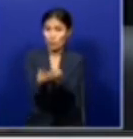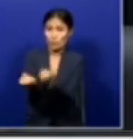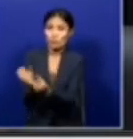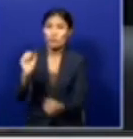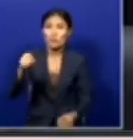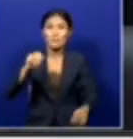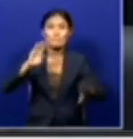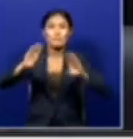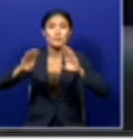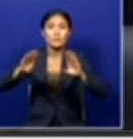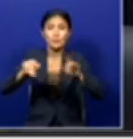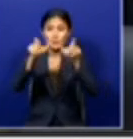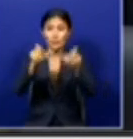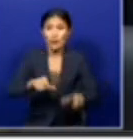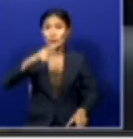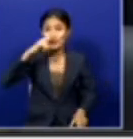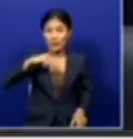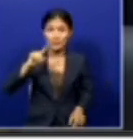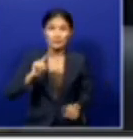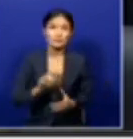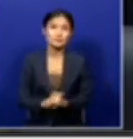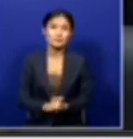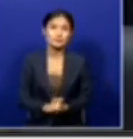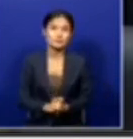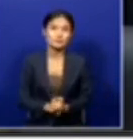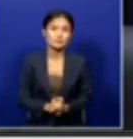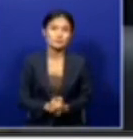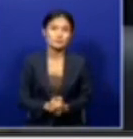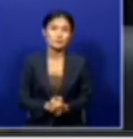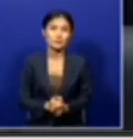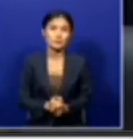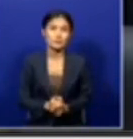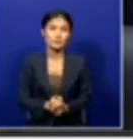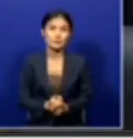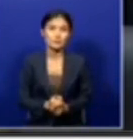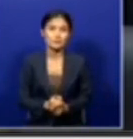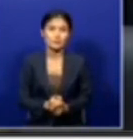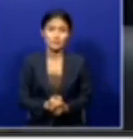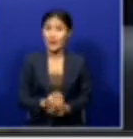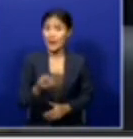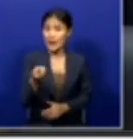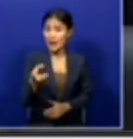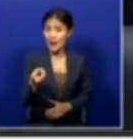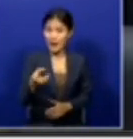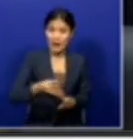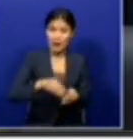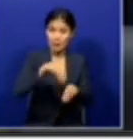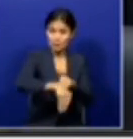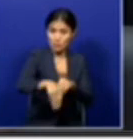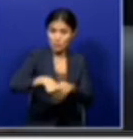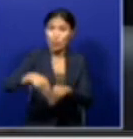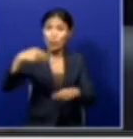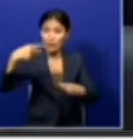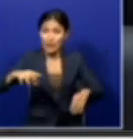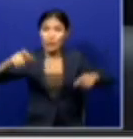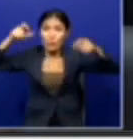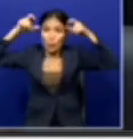สุภาษิตไทยที่บอกว่าเสร็จนาฆ่าโคถึกเสร็จศึกฆ่าขุนพลท่านฟังไ